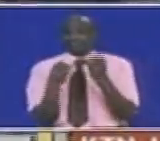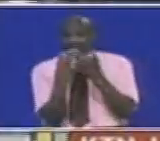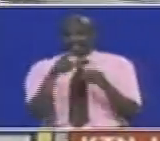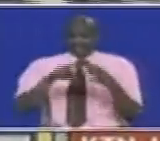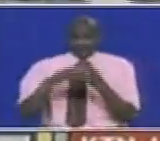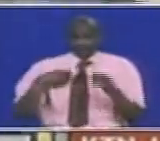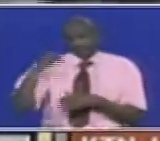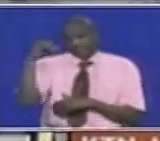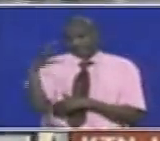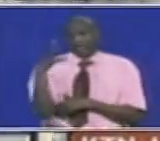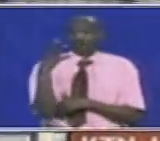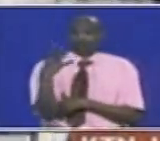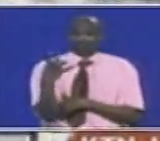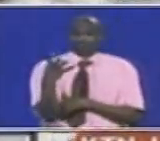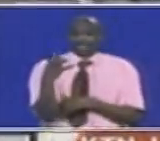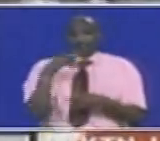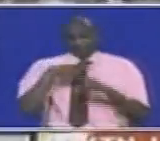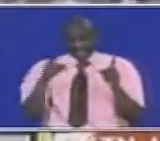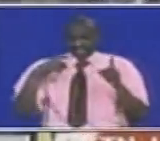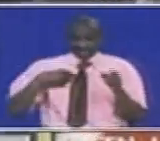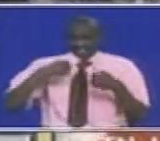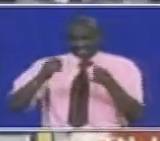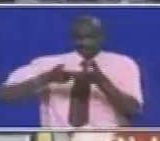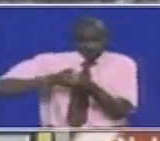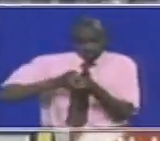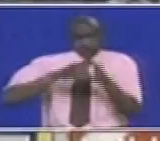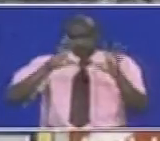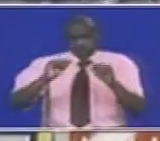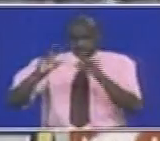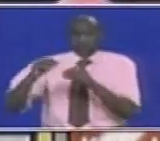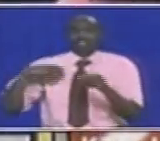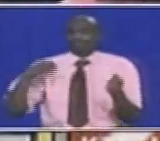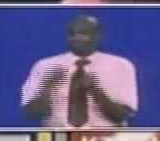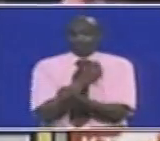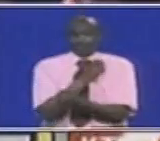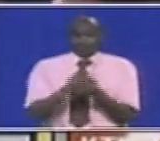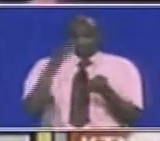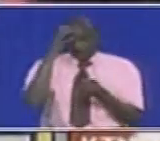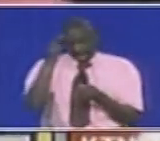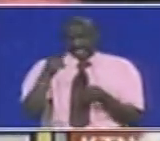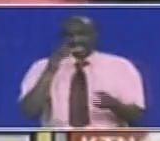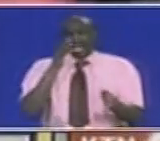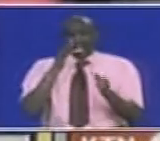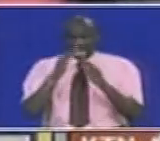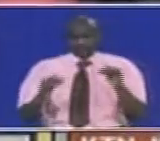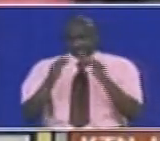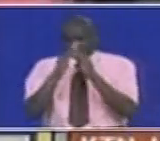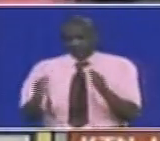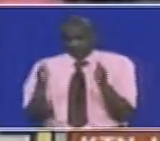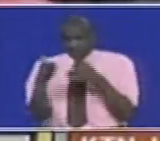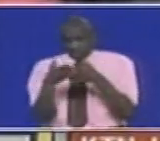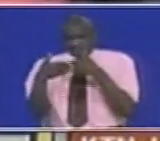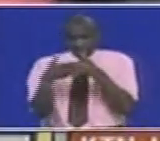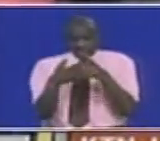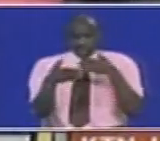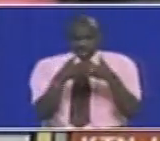hitilafu za nguvu za umeme. Juhudi za kuuzima moto huo ziliambulia patupu kufuatia mpangilio duni wa makazi, kwani zima